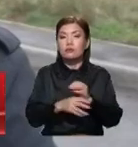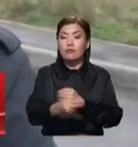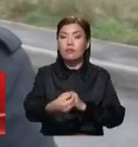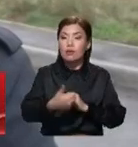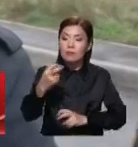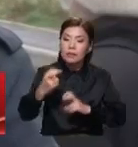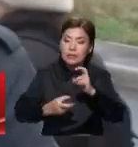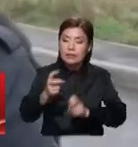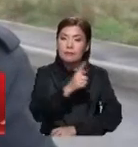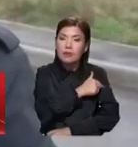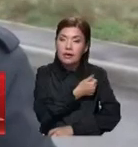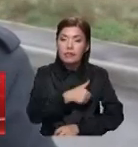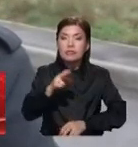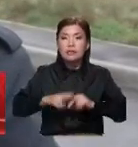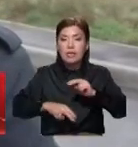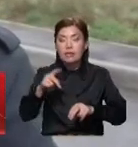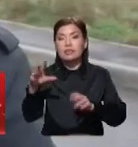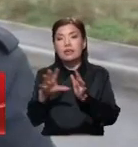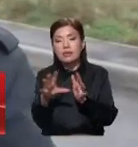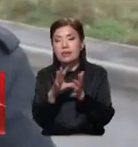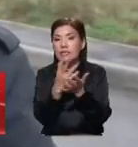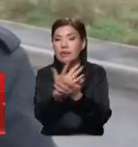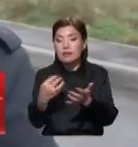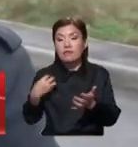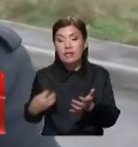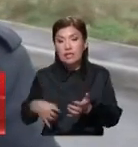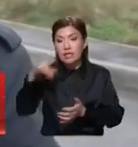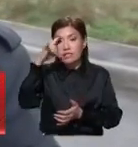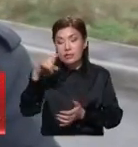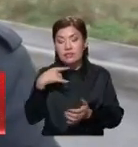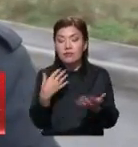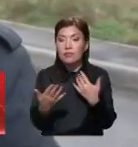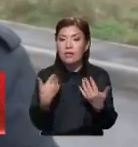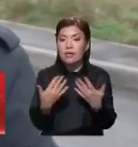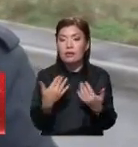производство, медицина, строительство и энергетика. Поэтому у Франции и Казахстана столь тесные взаимоотношения.